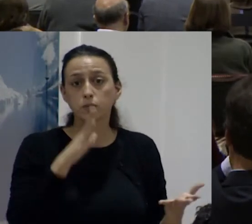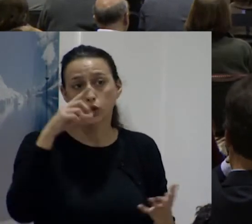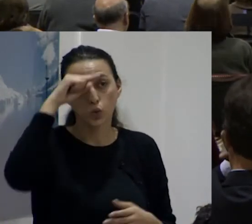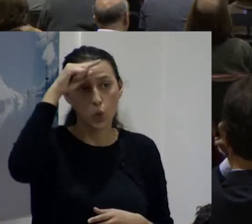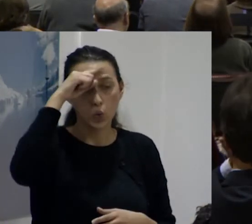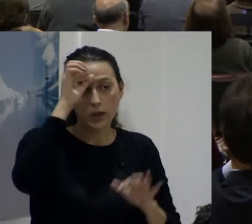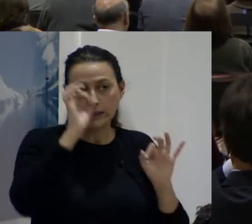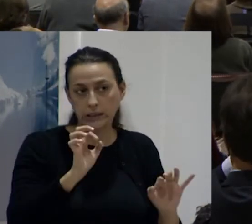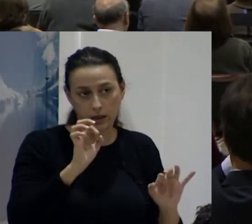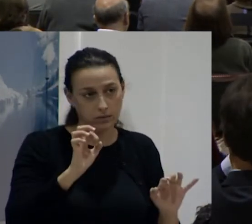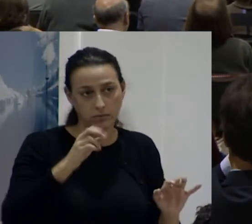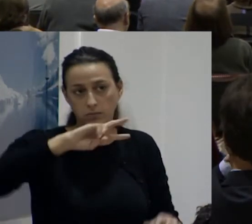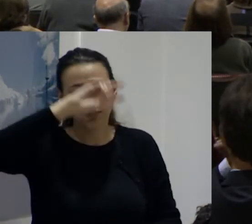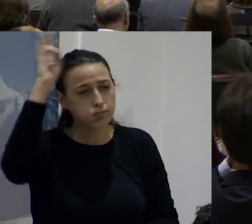cultural.